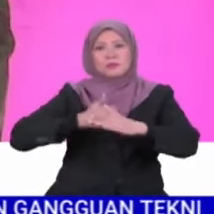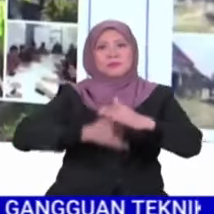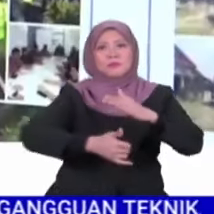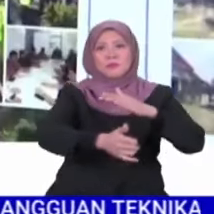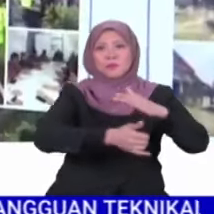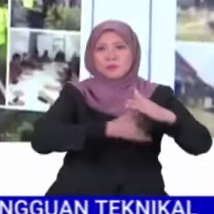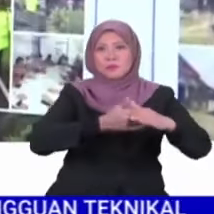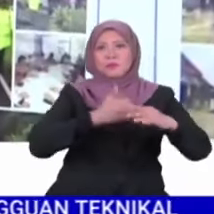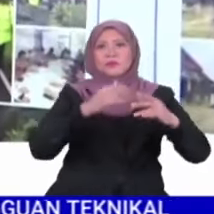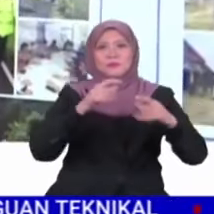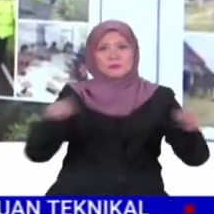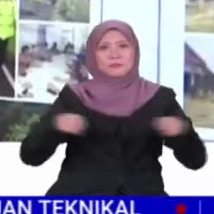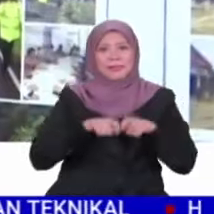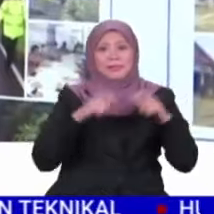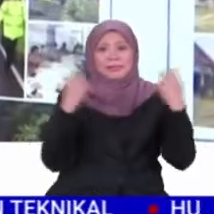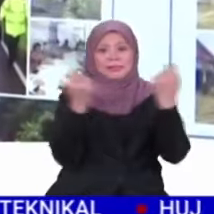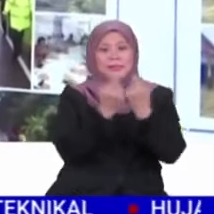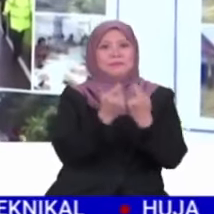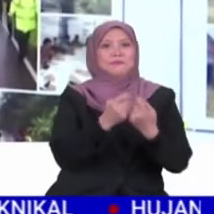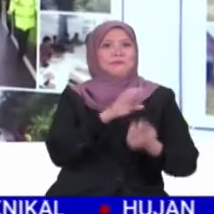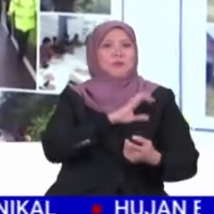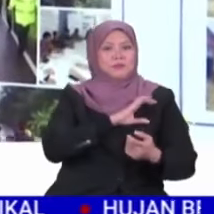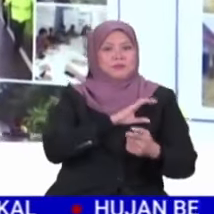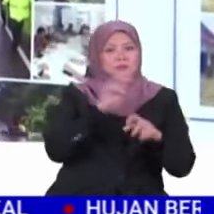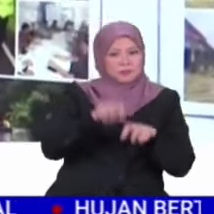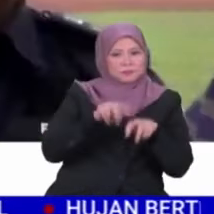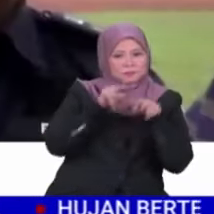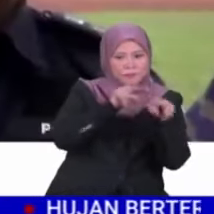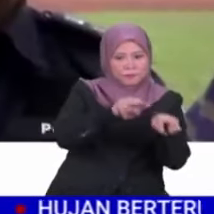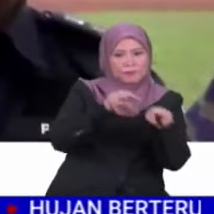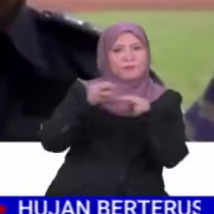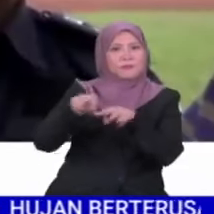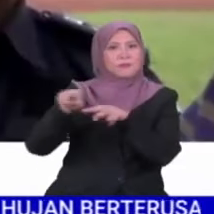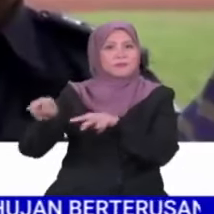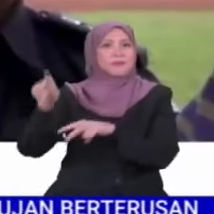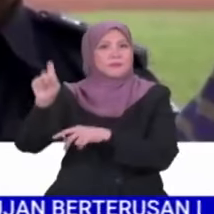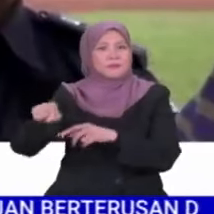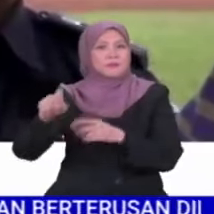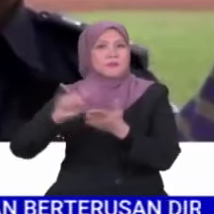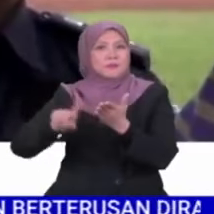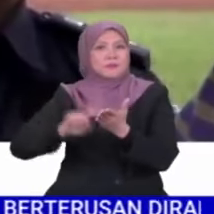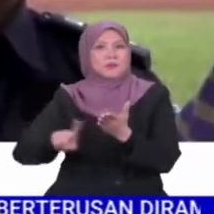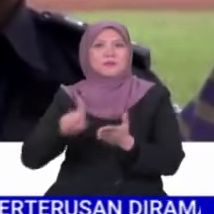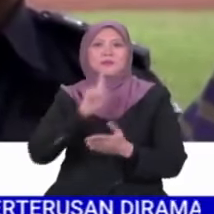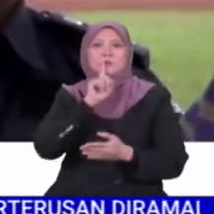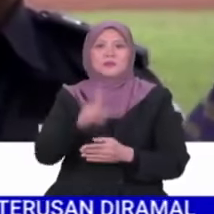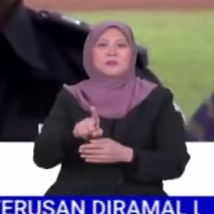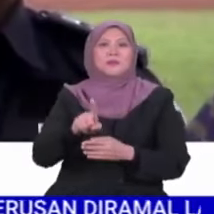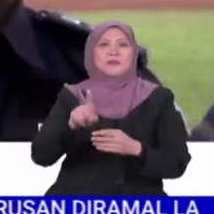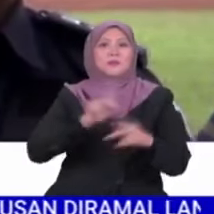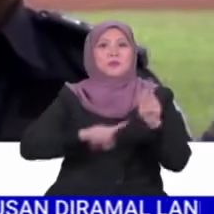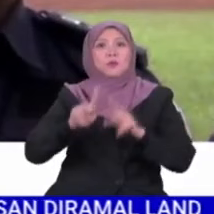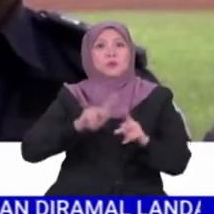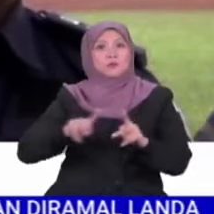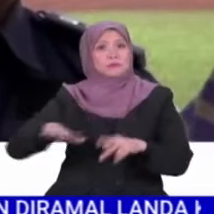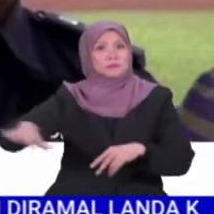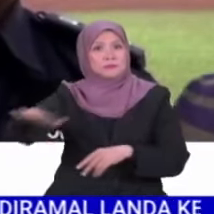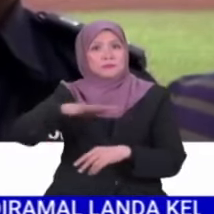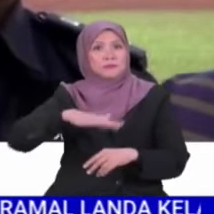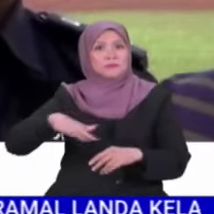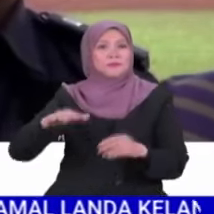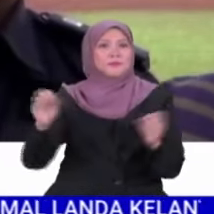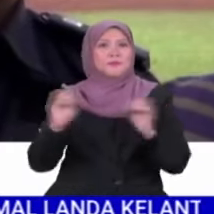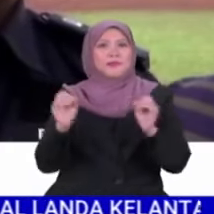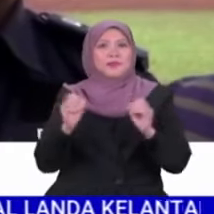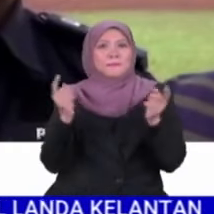penempatan tim-tim rondaan perlu ditingkatkan bagi memasti dan memberi jaminan kepada penduduk